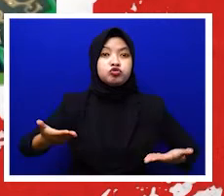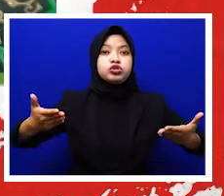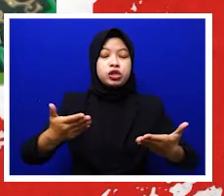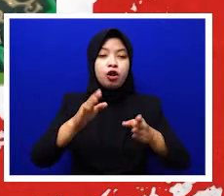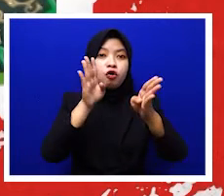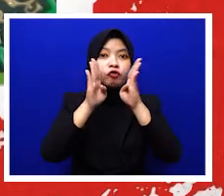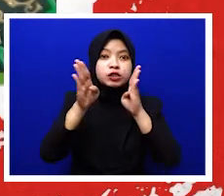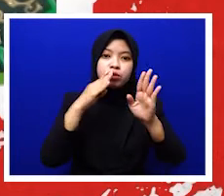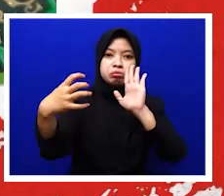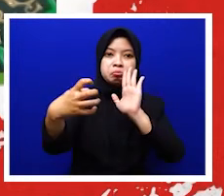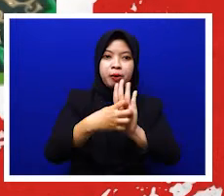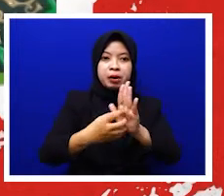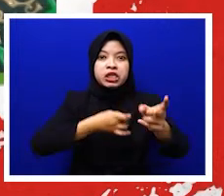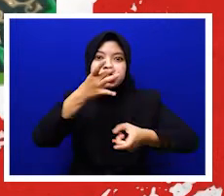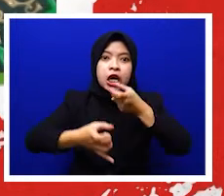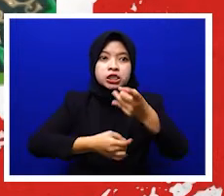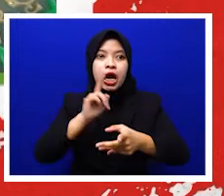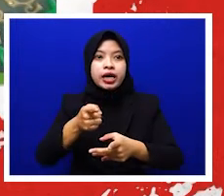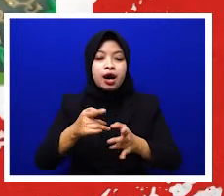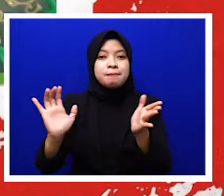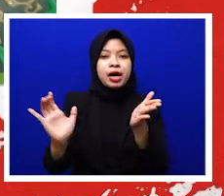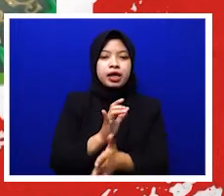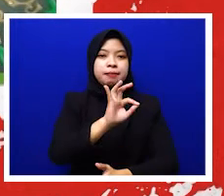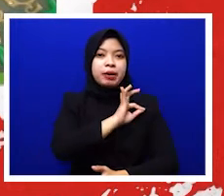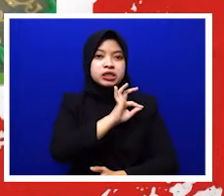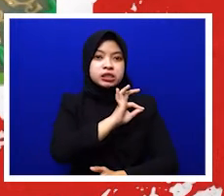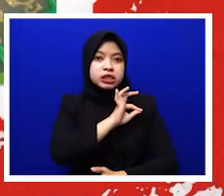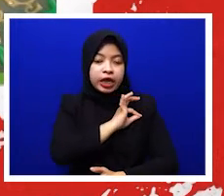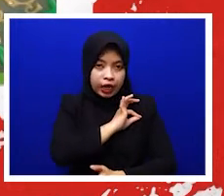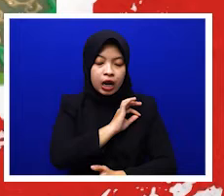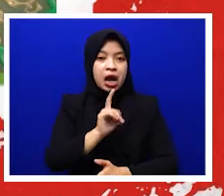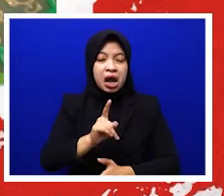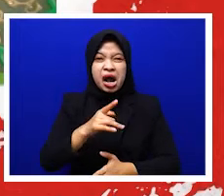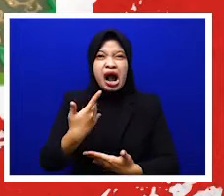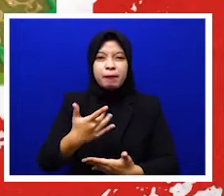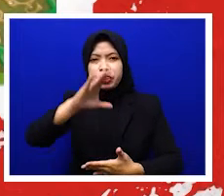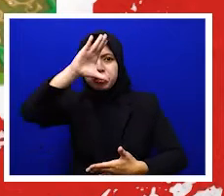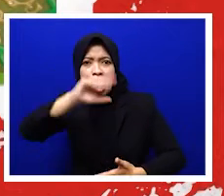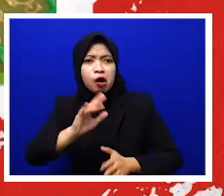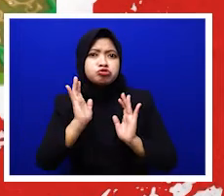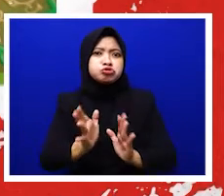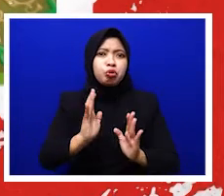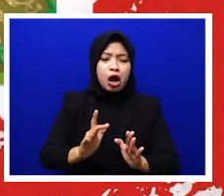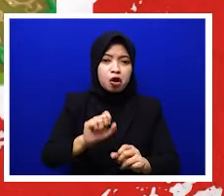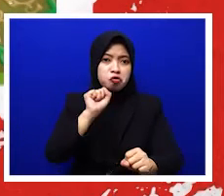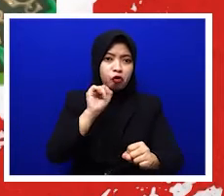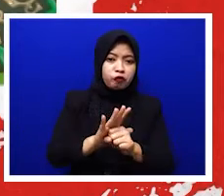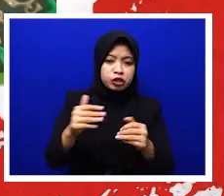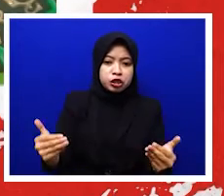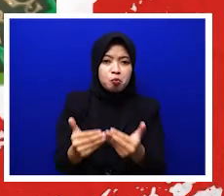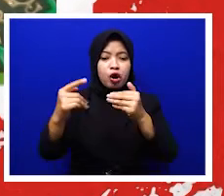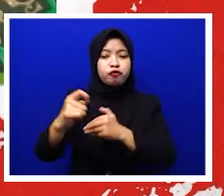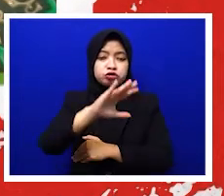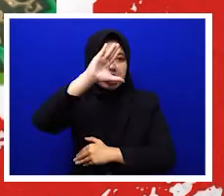sosial Facebook. Sebuah narasi yang menyatakan bahwa mantan Presiden Libya Muammar Gaddafi dikabarkan sudah mengetahui akan kemunculan virus